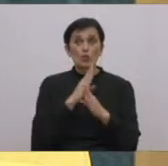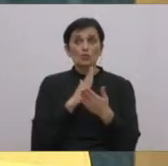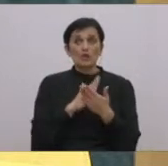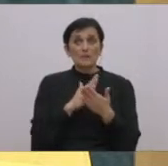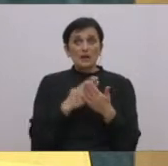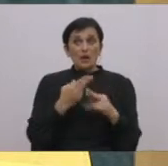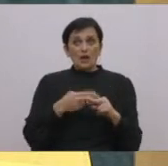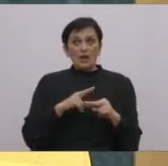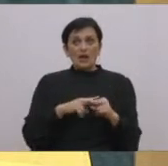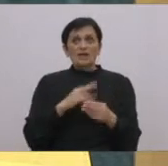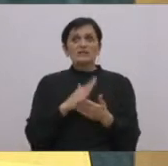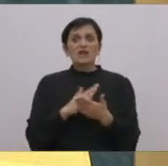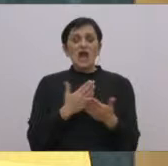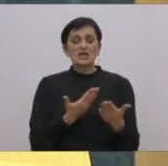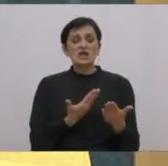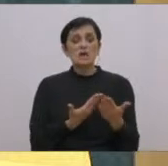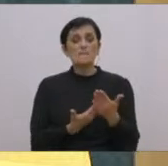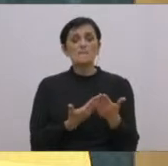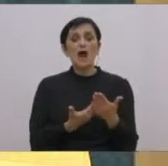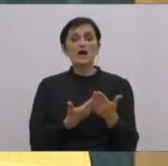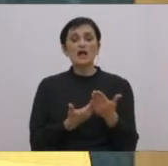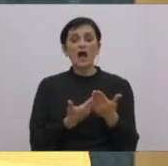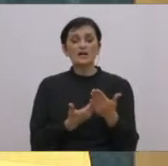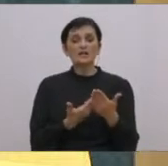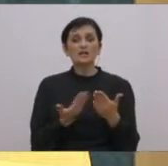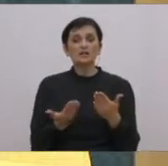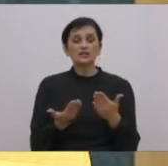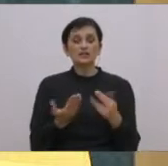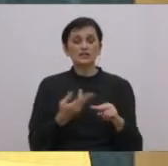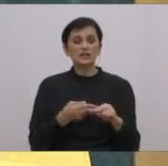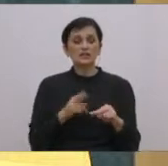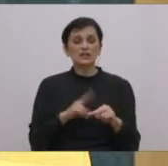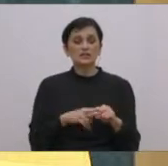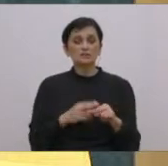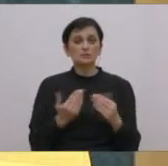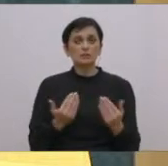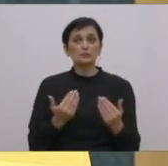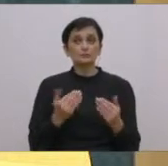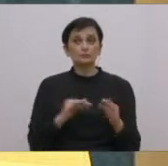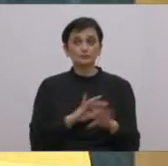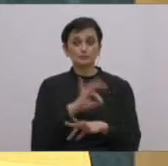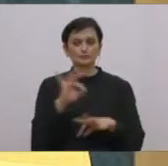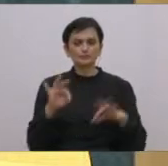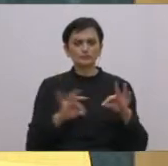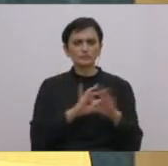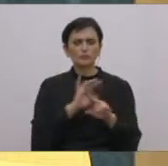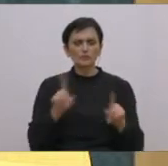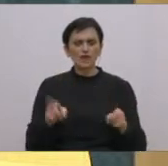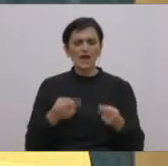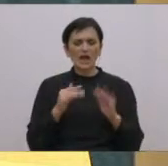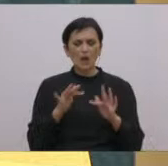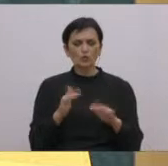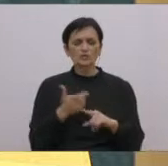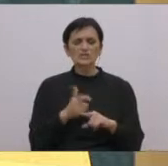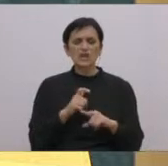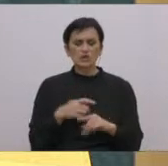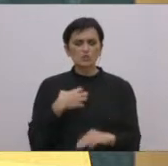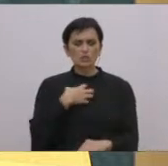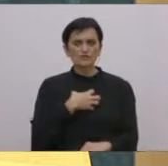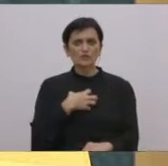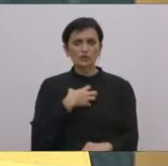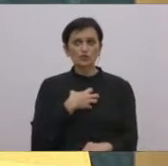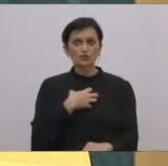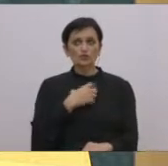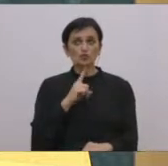არის მაგალითი იმ ასე ვთქვათ, პროექტების განხორციელებისა, რომელიც ძალიან მნიშვნელოვანია იმისთვის,